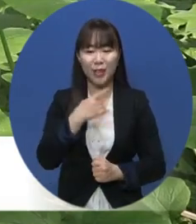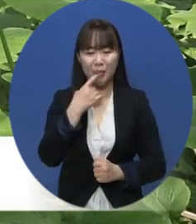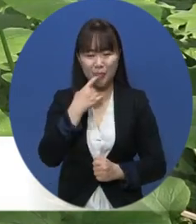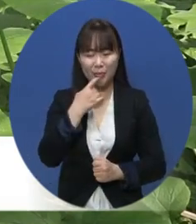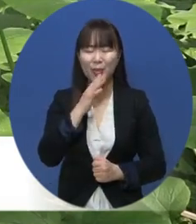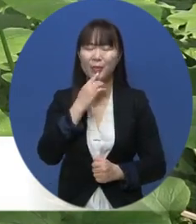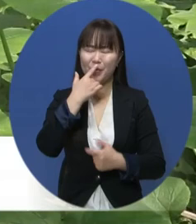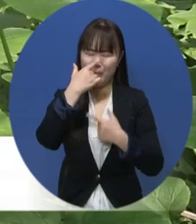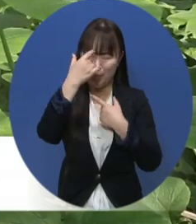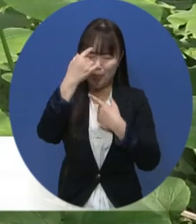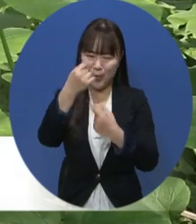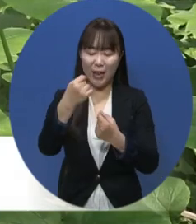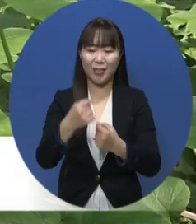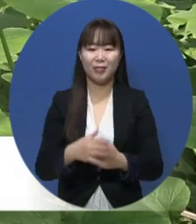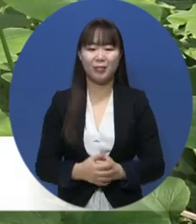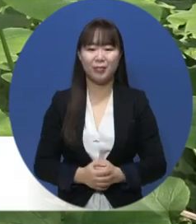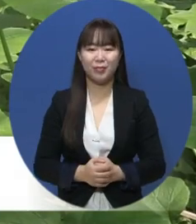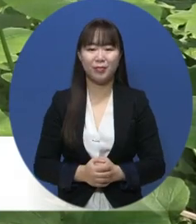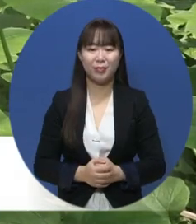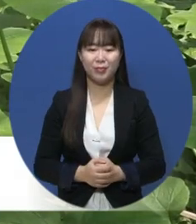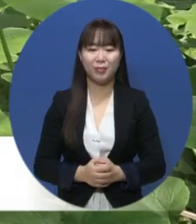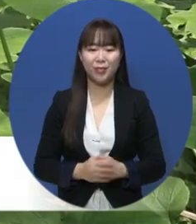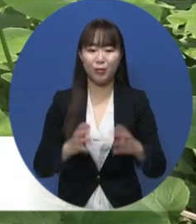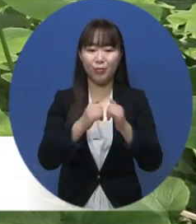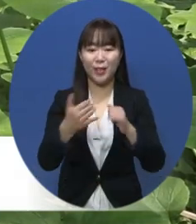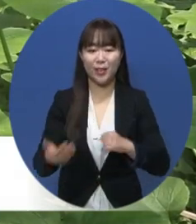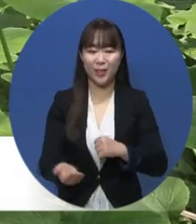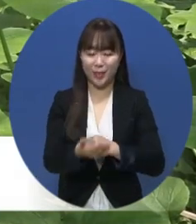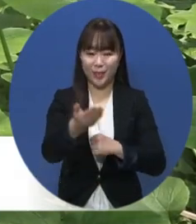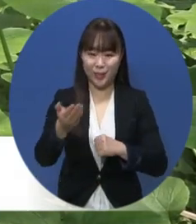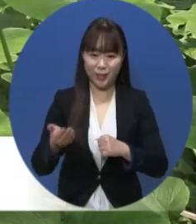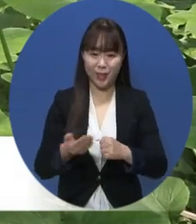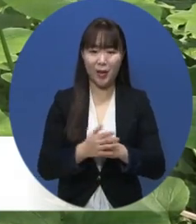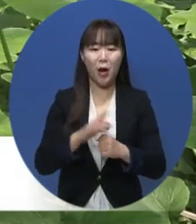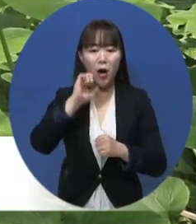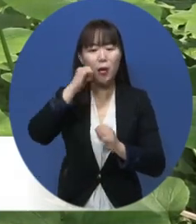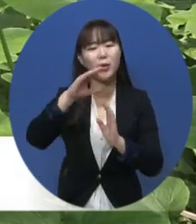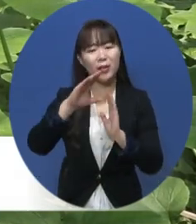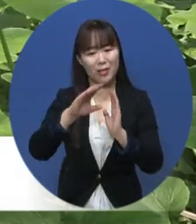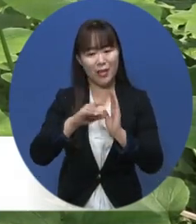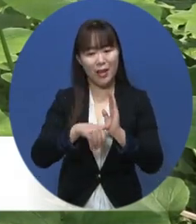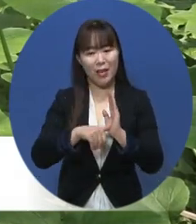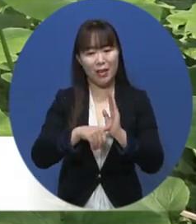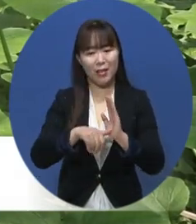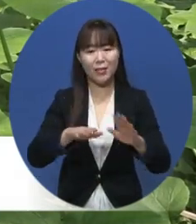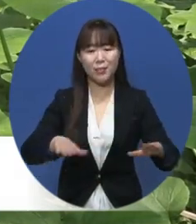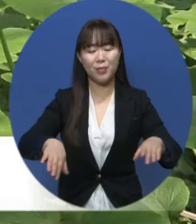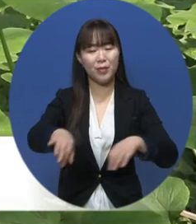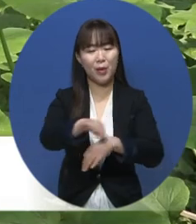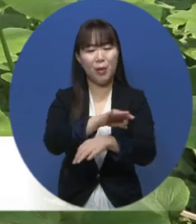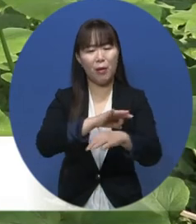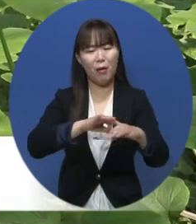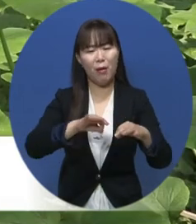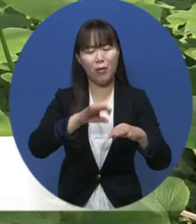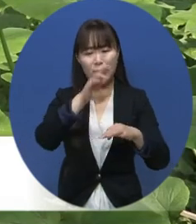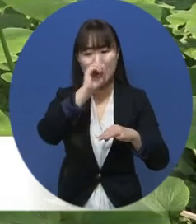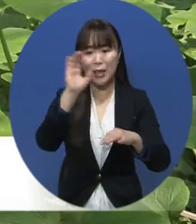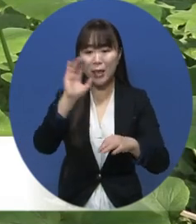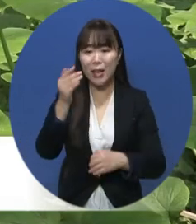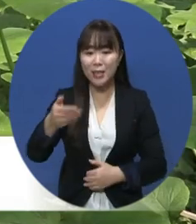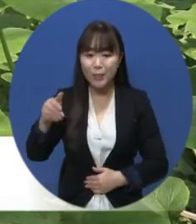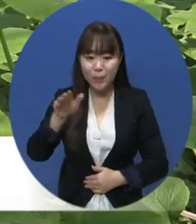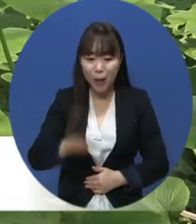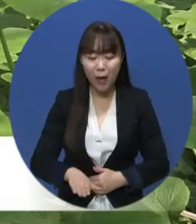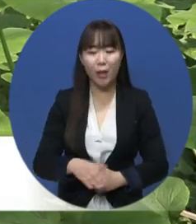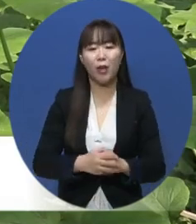입맛에 딱딱 붙습니다. 국민 여러분, 어려운 시기에 참 경기도 안 좋은데